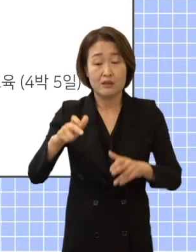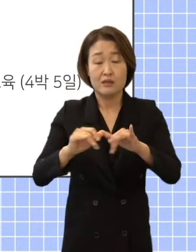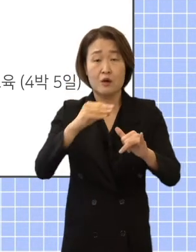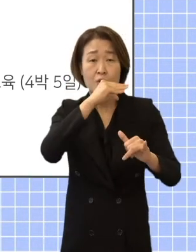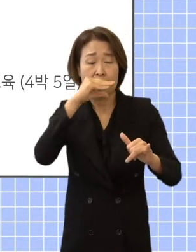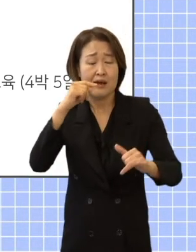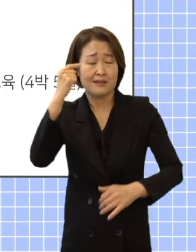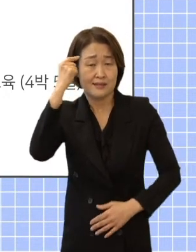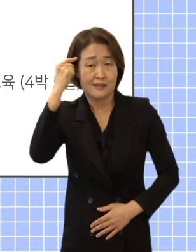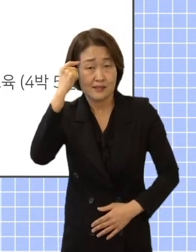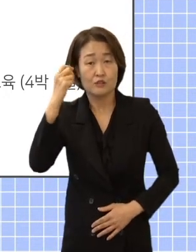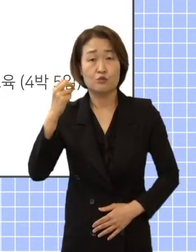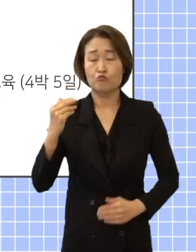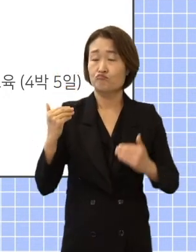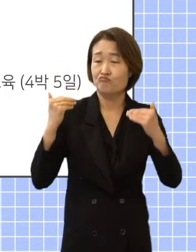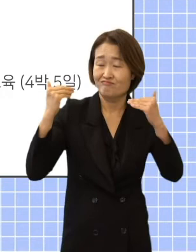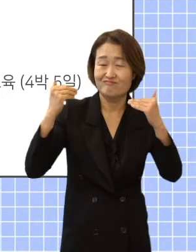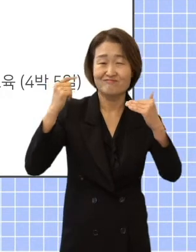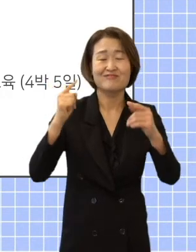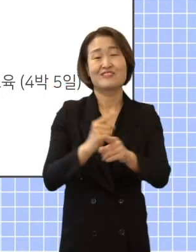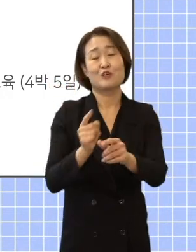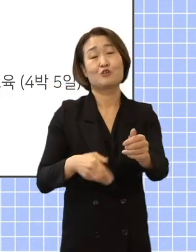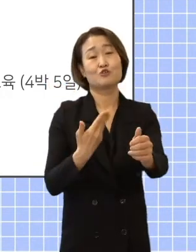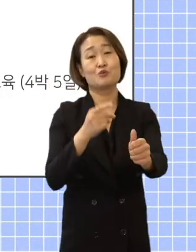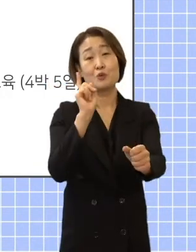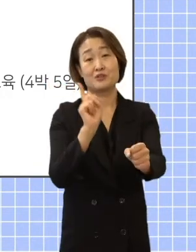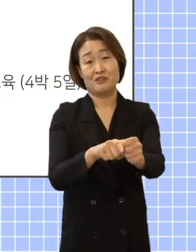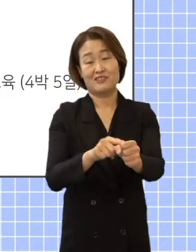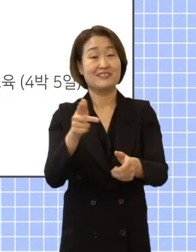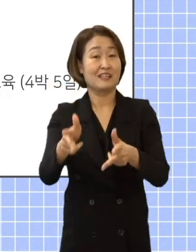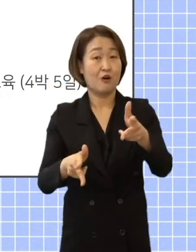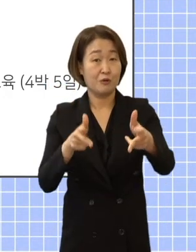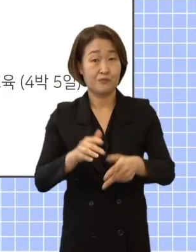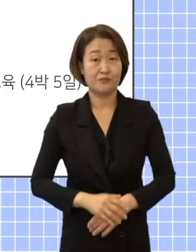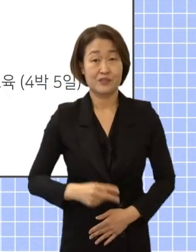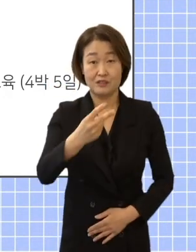올바른 인식과 성숙한 인권 문화를 확산하고자 하는 사업입니다.